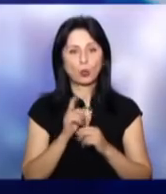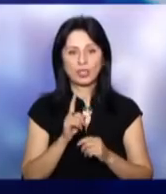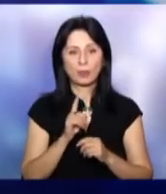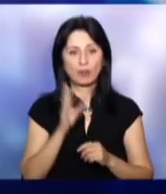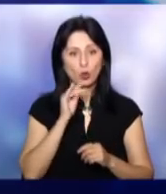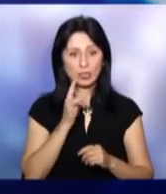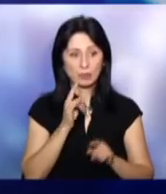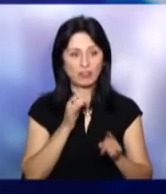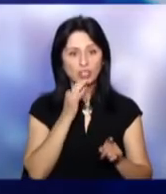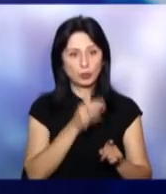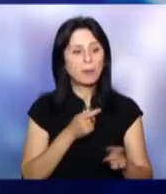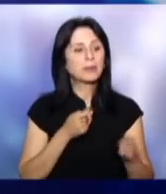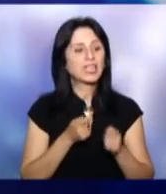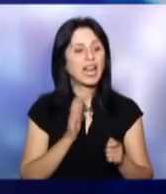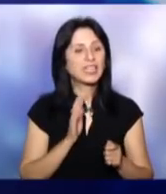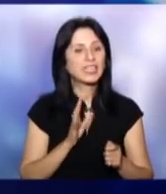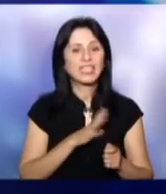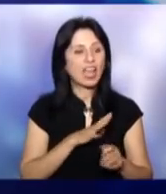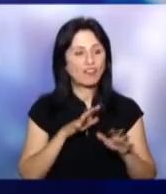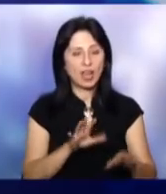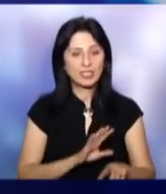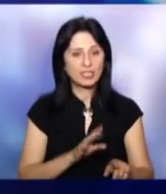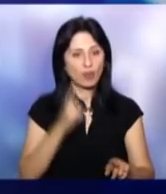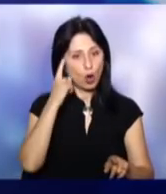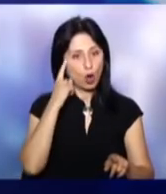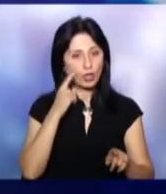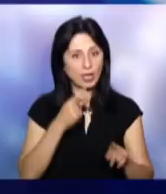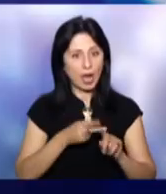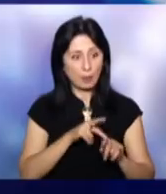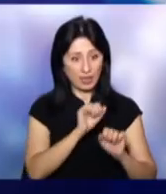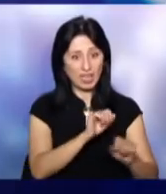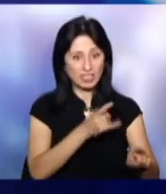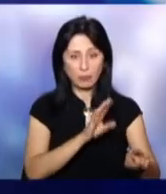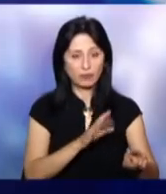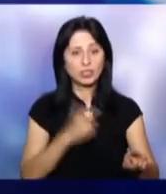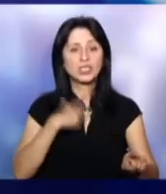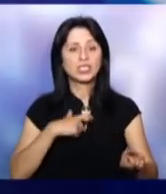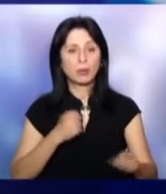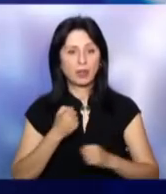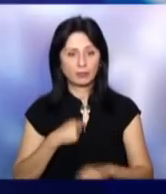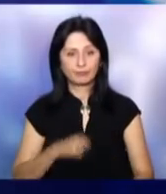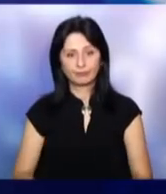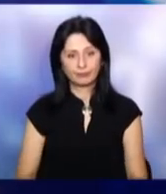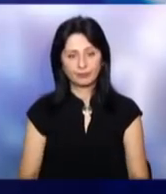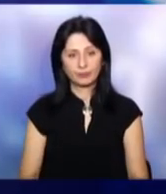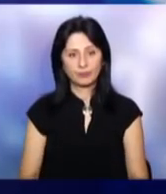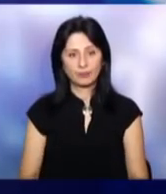და როდესაც ბავშვზე უბნება ფრთხილად იყავი, არ წაიქცე, ჰგონია, რომ ამით დაიცვა ბავშვი. სინამდვილეში ამით მან ბავშვს დაუბლოკა